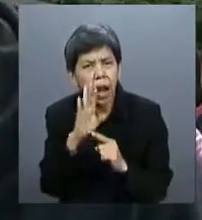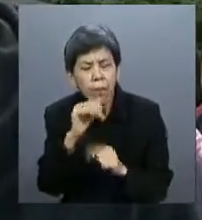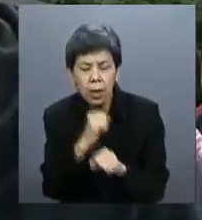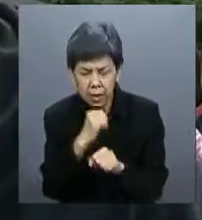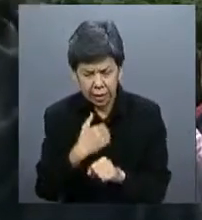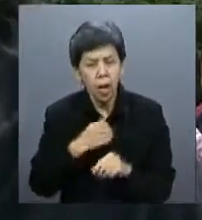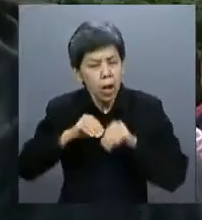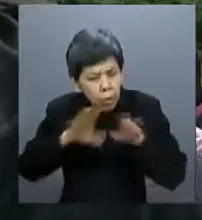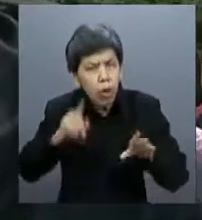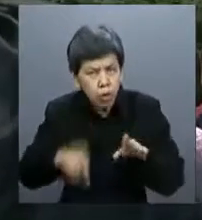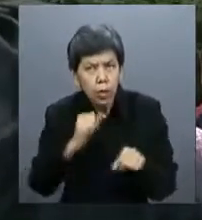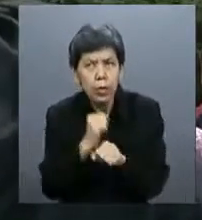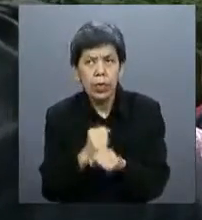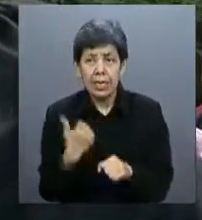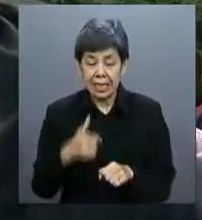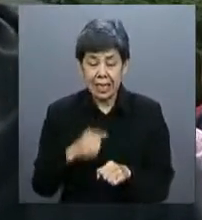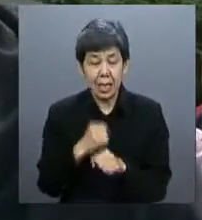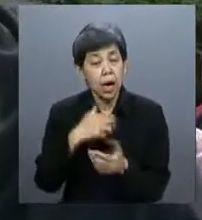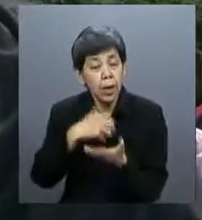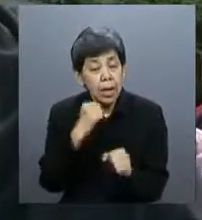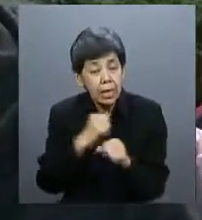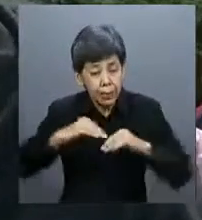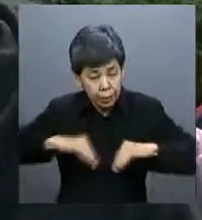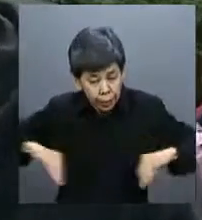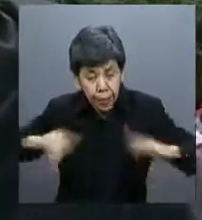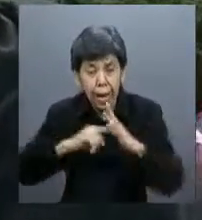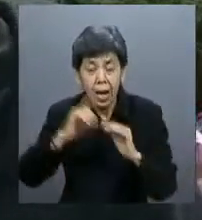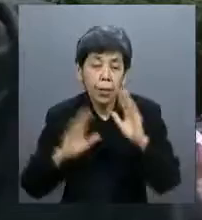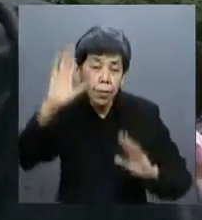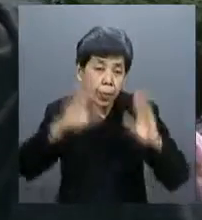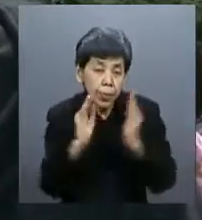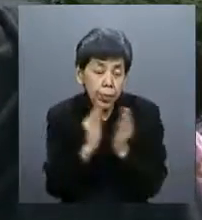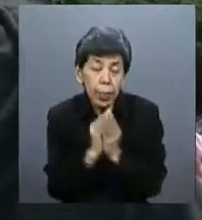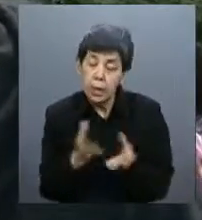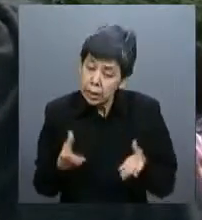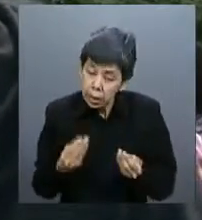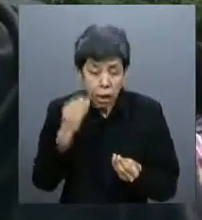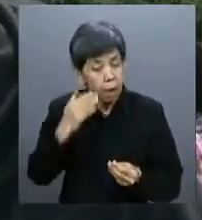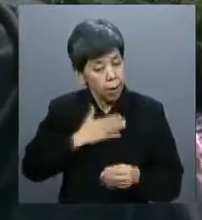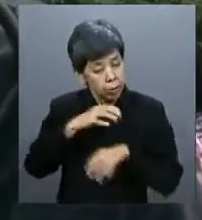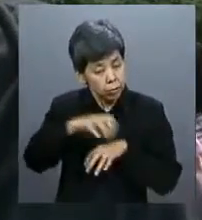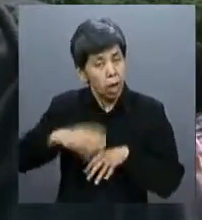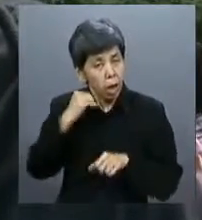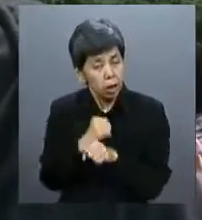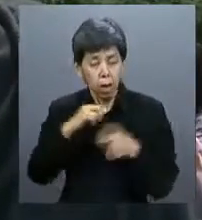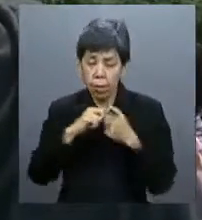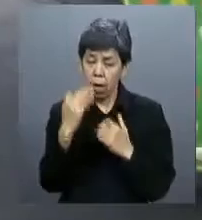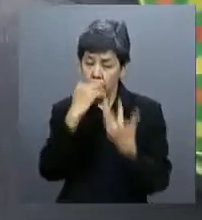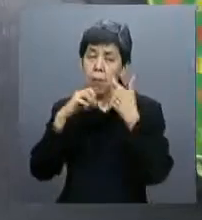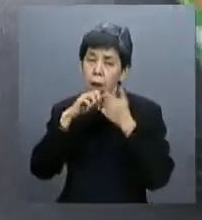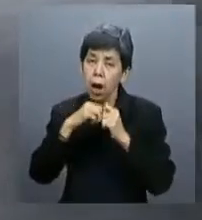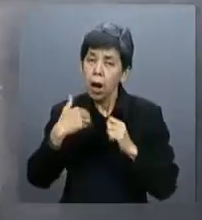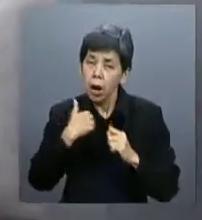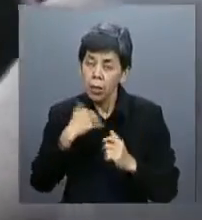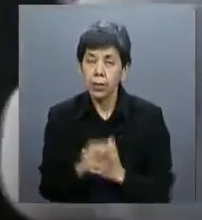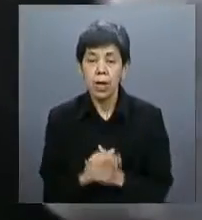ขาต้องเปิดเผยด้วยซ้ำเพราะว่าที่เขาจะมาทำหรือว่าโหวตเสียงเนี่ยมันคือที่อยู่ที่กินของชาวบ้านผู้ได้รับผลกระทบนะคะ